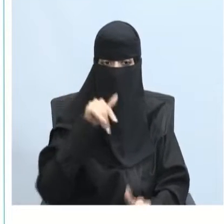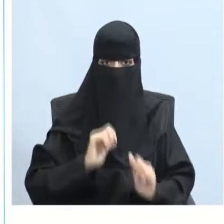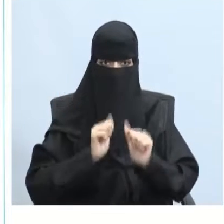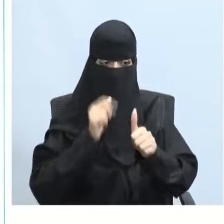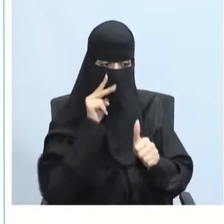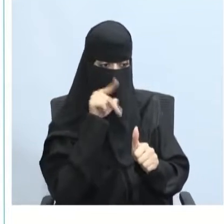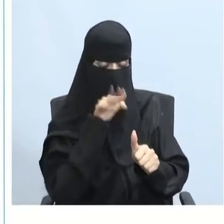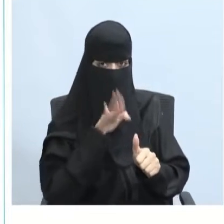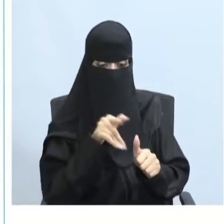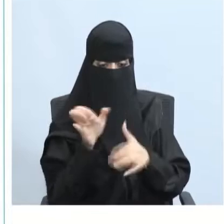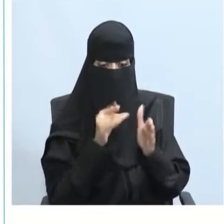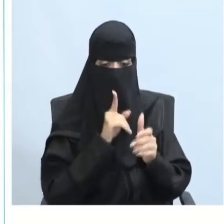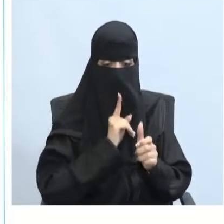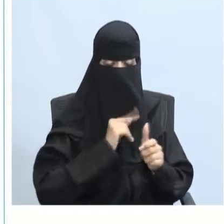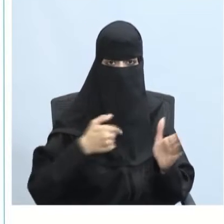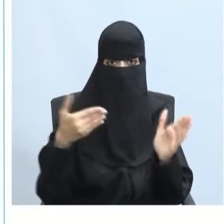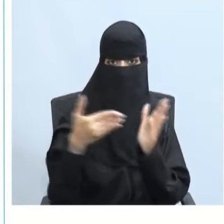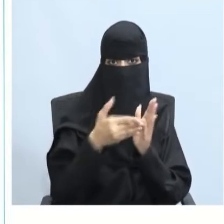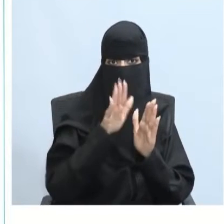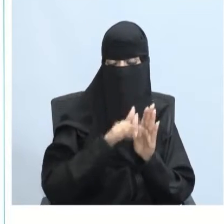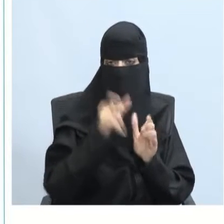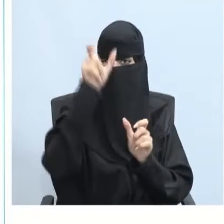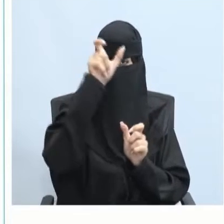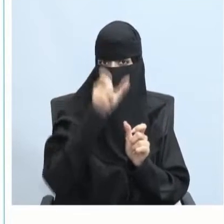في عمود تاريخ الانتهاء اند